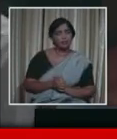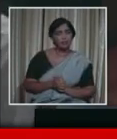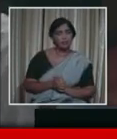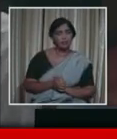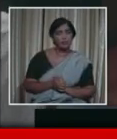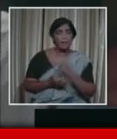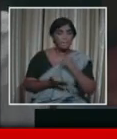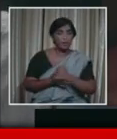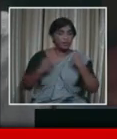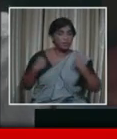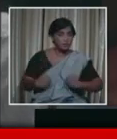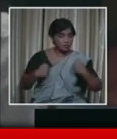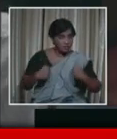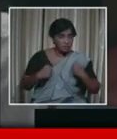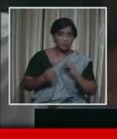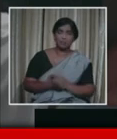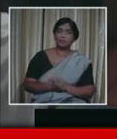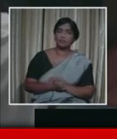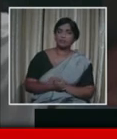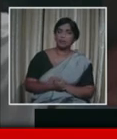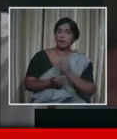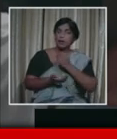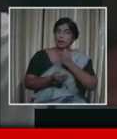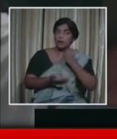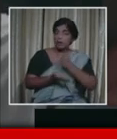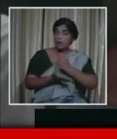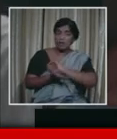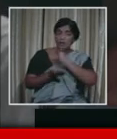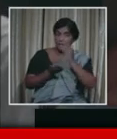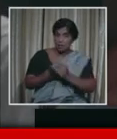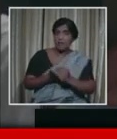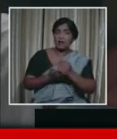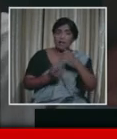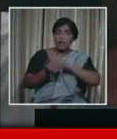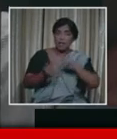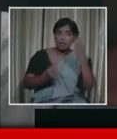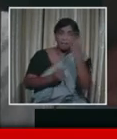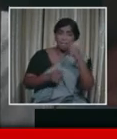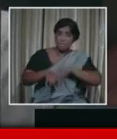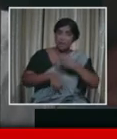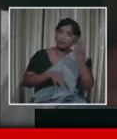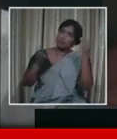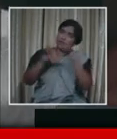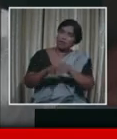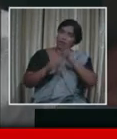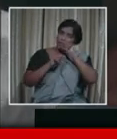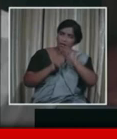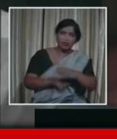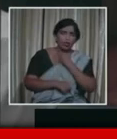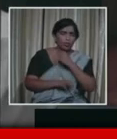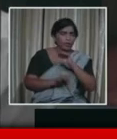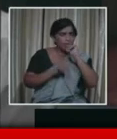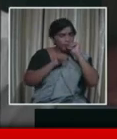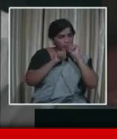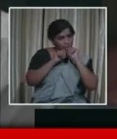අධිපතිවරයාට මහා බැංකුවේ අධිපතිතුමාවත් භාණ්ඩාගාරයේ ලේකම්තුමාවත් පැය 3ක් විතර යවලා සියලුම දේවල් එකක් නැර